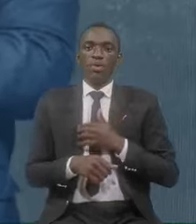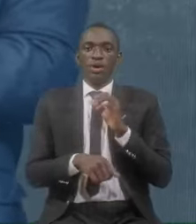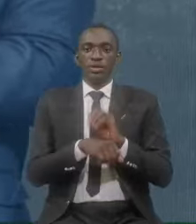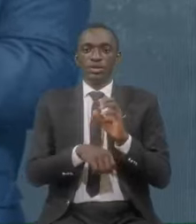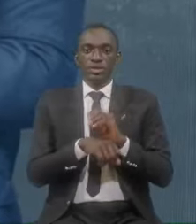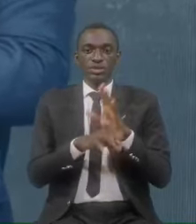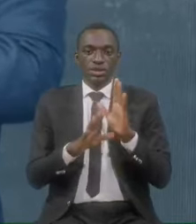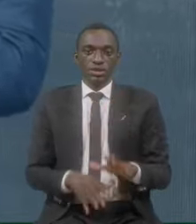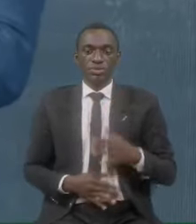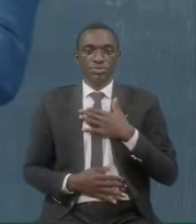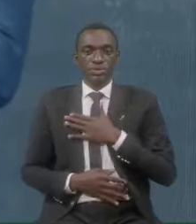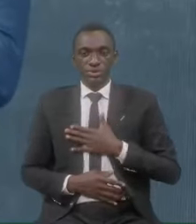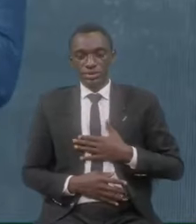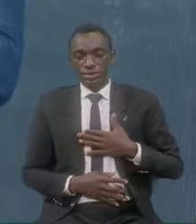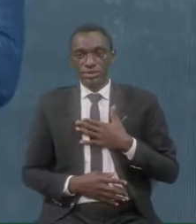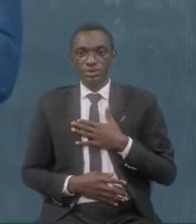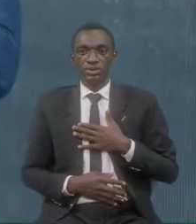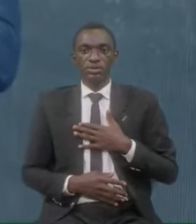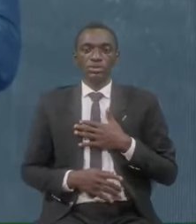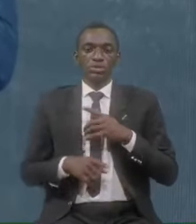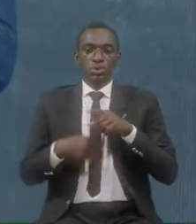Que les conseillers